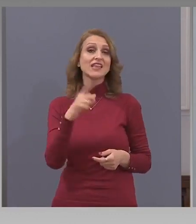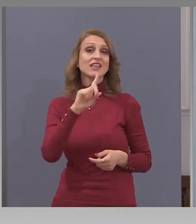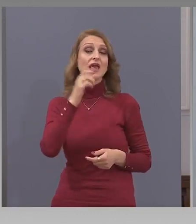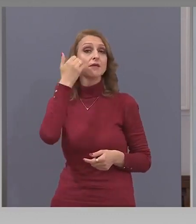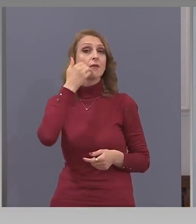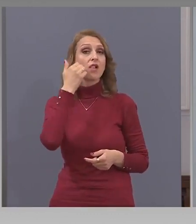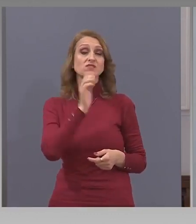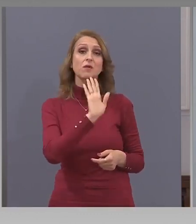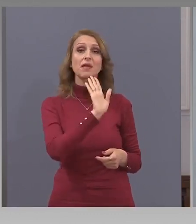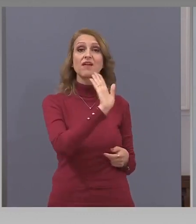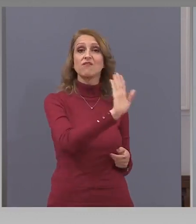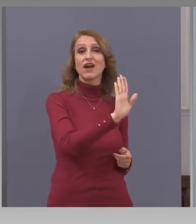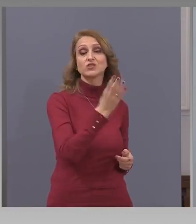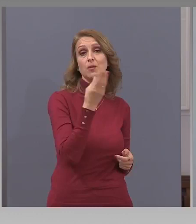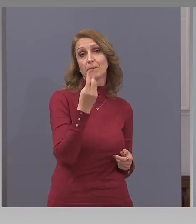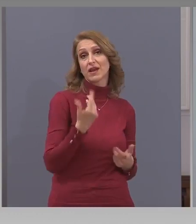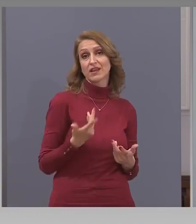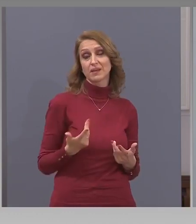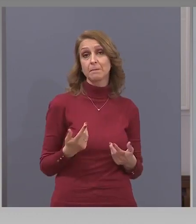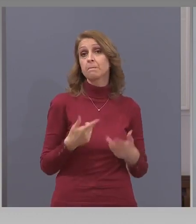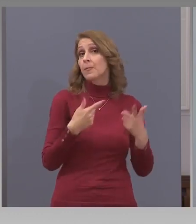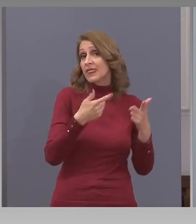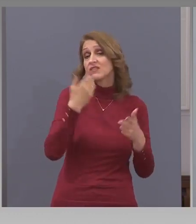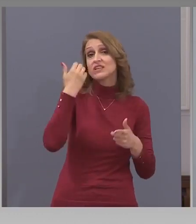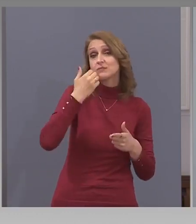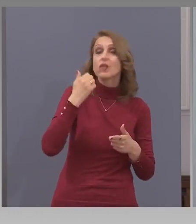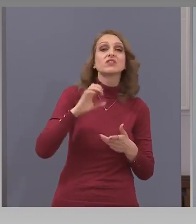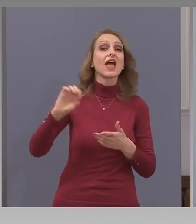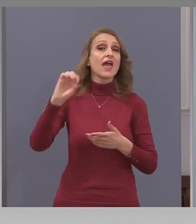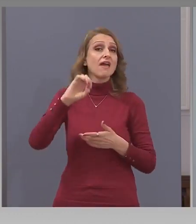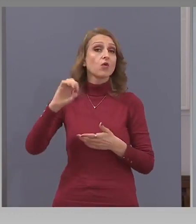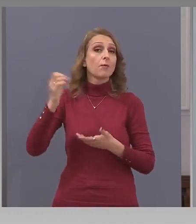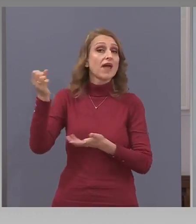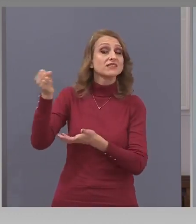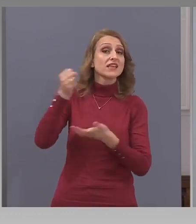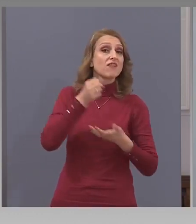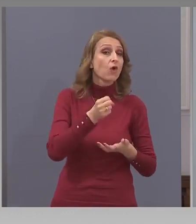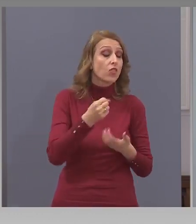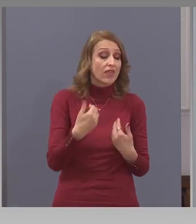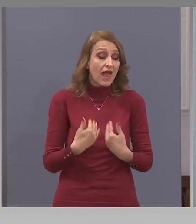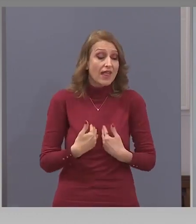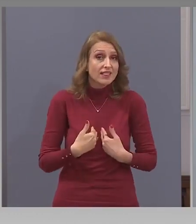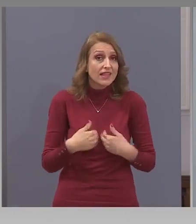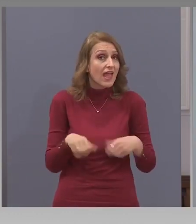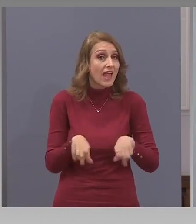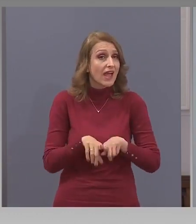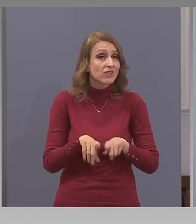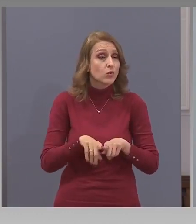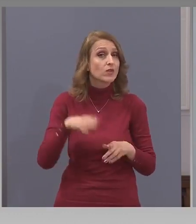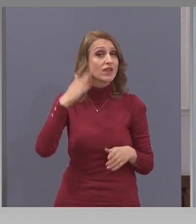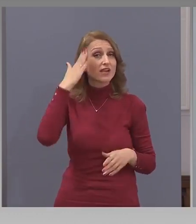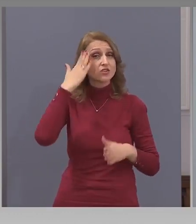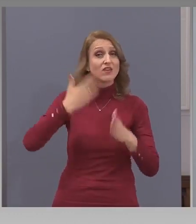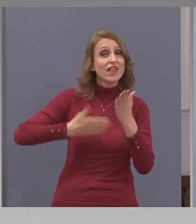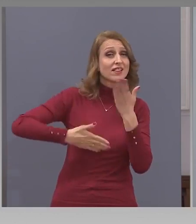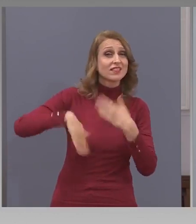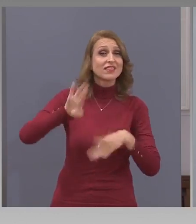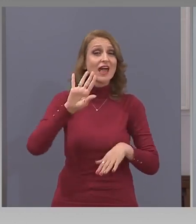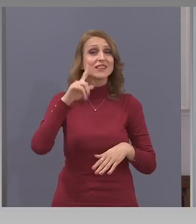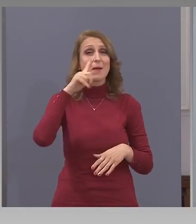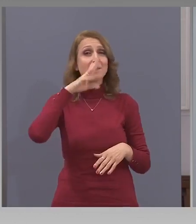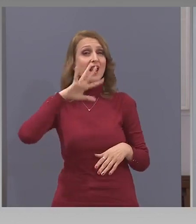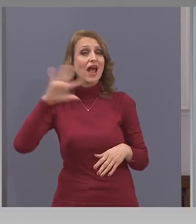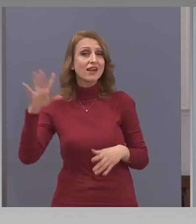пари. Вие държавни. Ползвате европейските фондове. Да, да, но... А ние като държава над милиард внасяме в